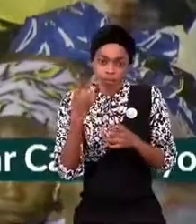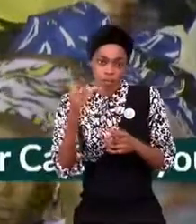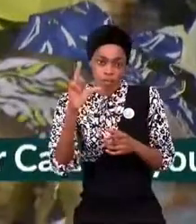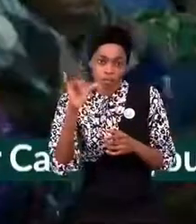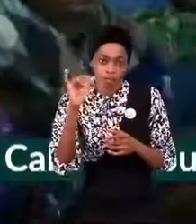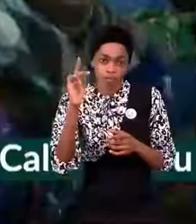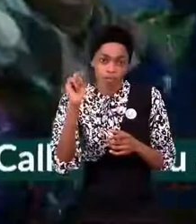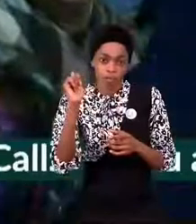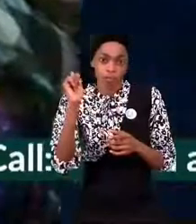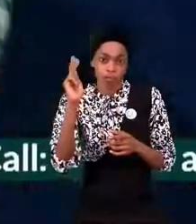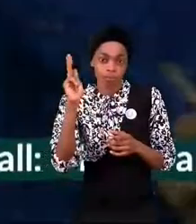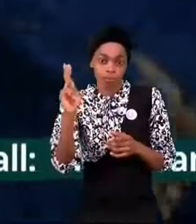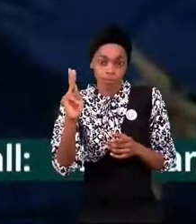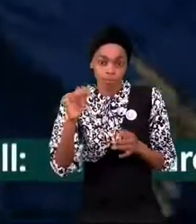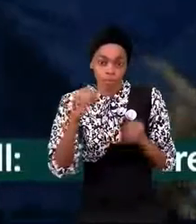cliquez dessus